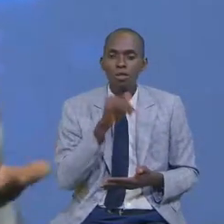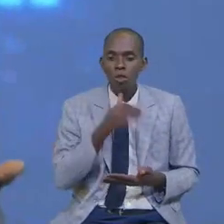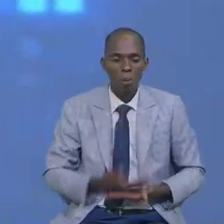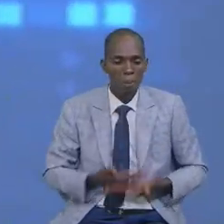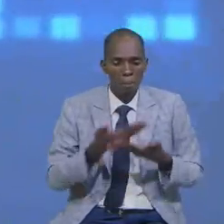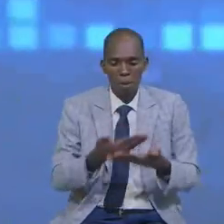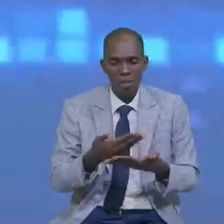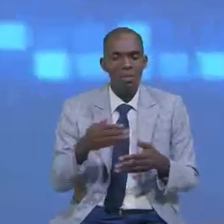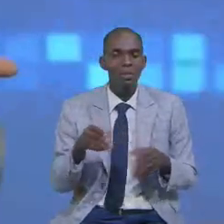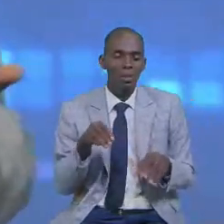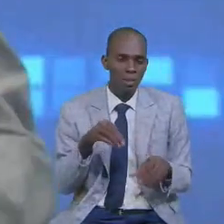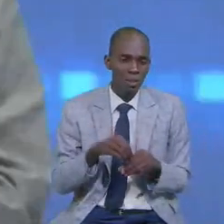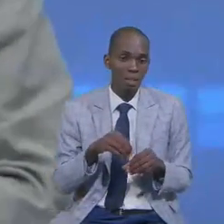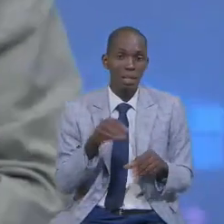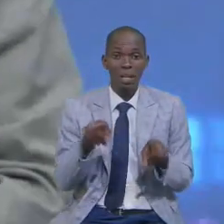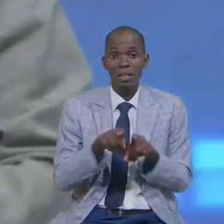Christ.